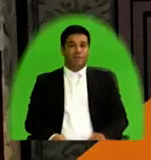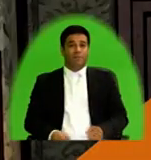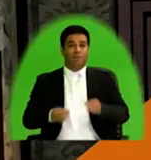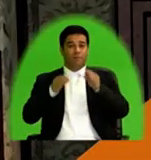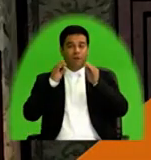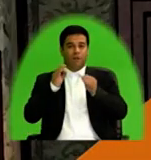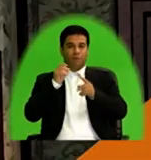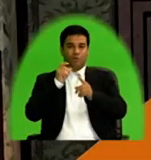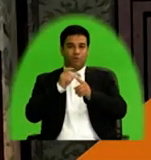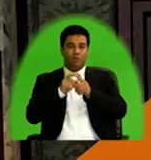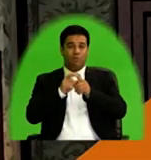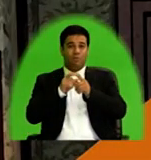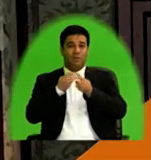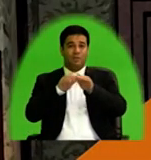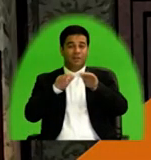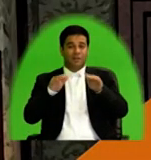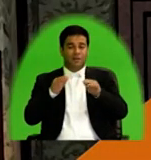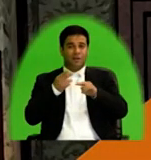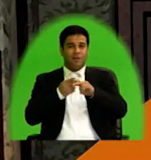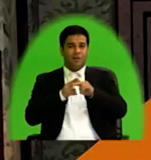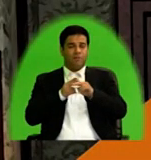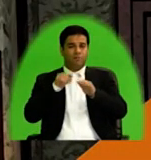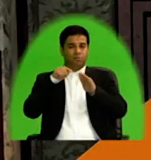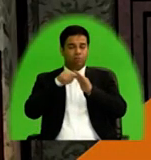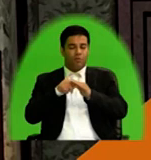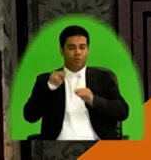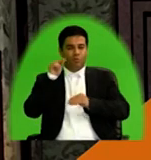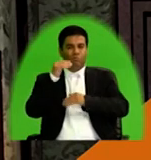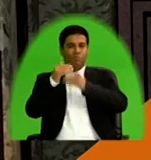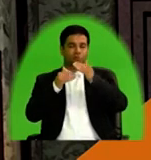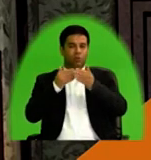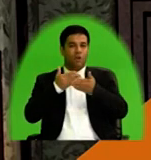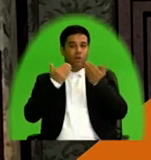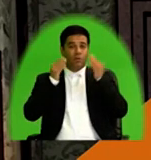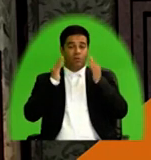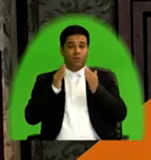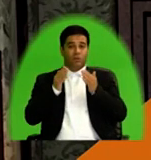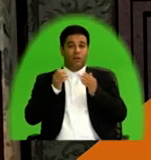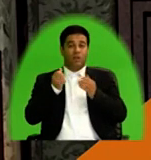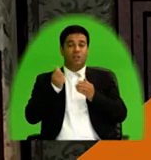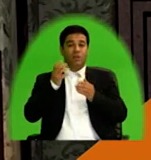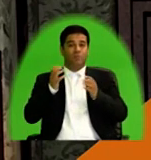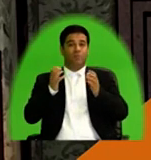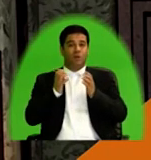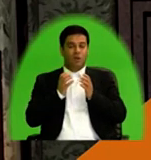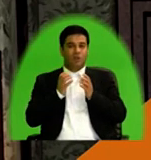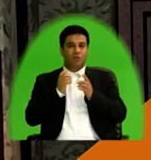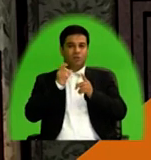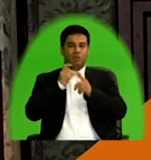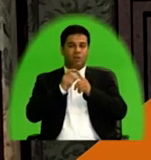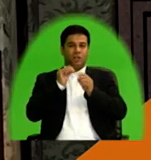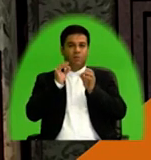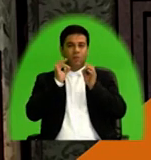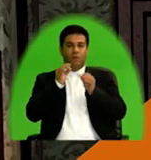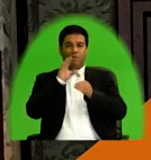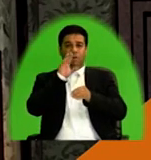Правильная речь ребенка является важнейшим фактором в обучении ребенка в школе. Чем богаче и правильнее речь